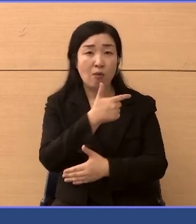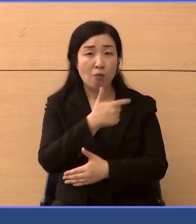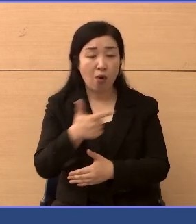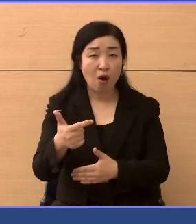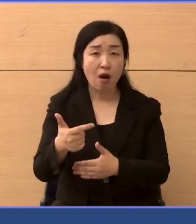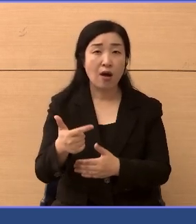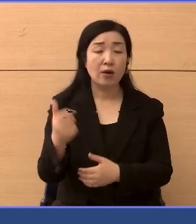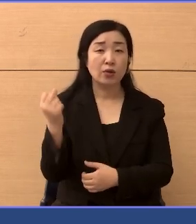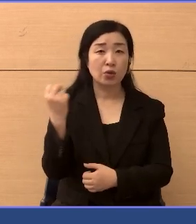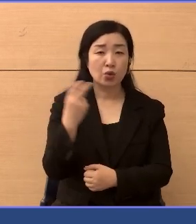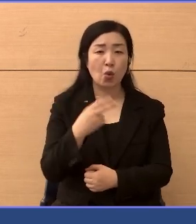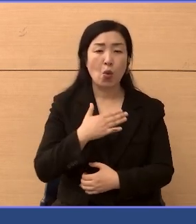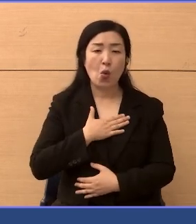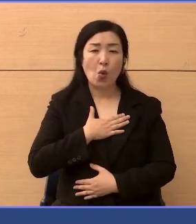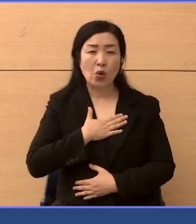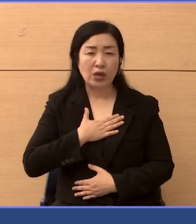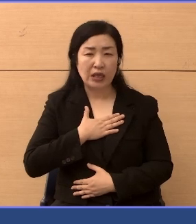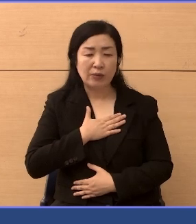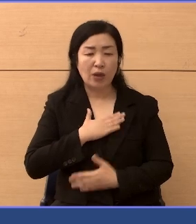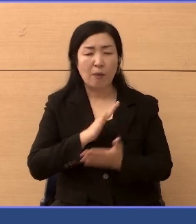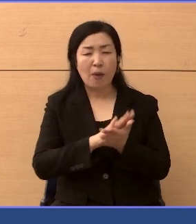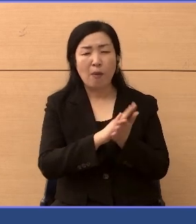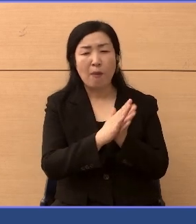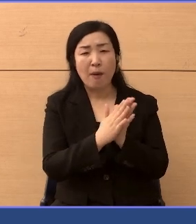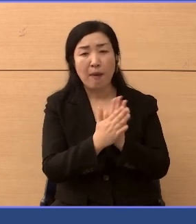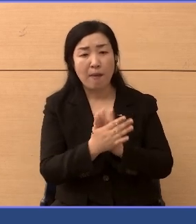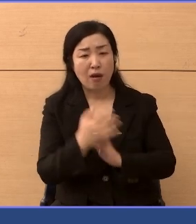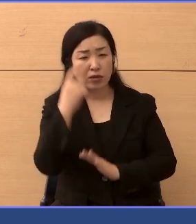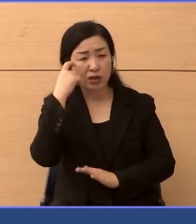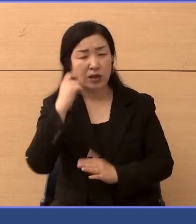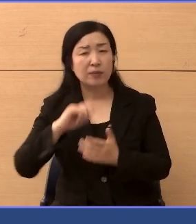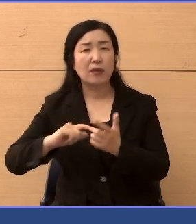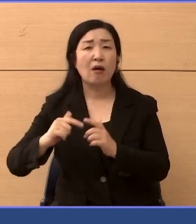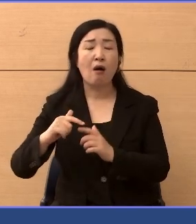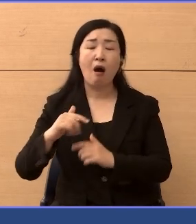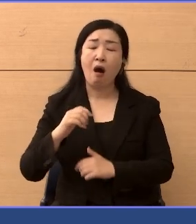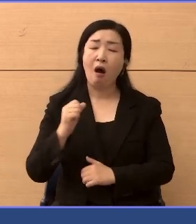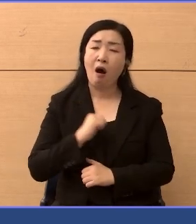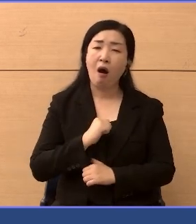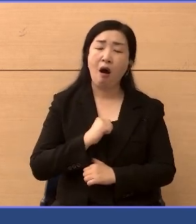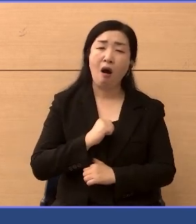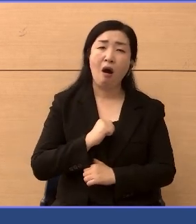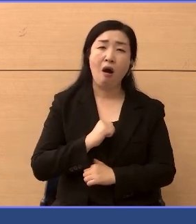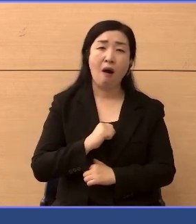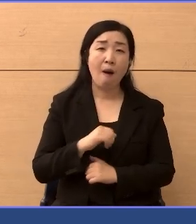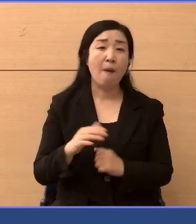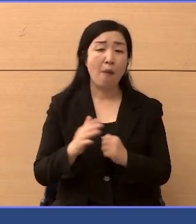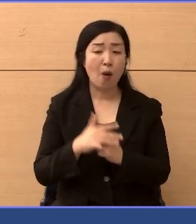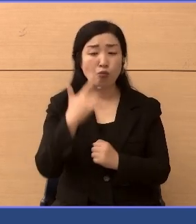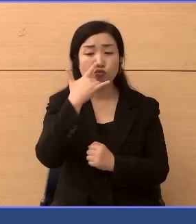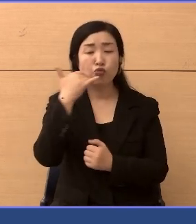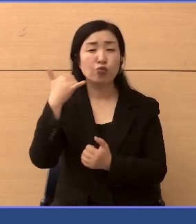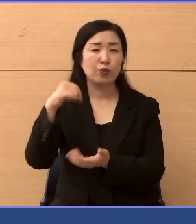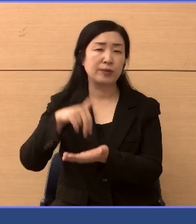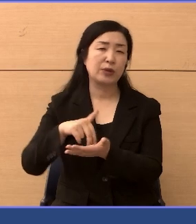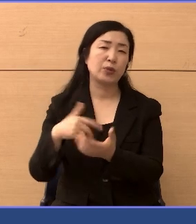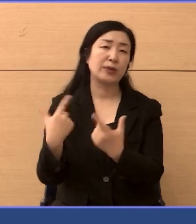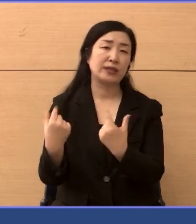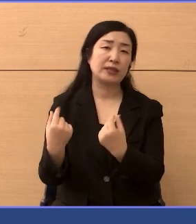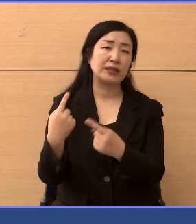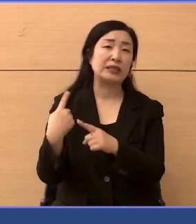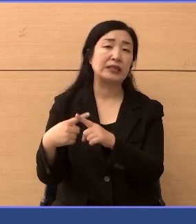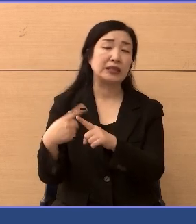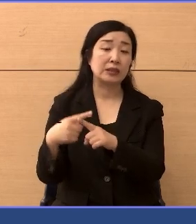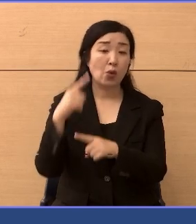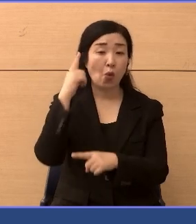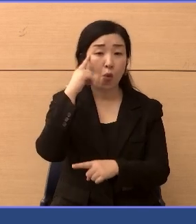이런 And sometimes parents 기분의 can 급격한 face 변화 quite a prolonged 때문에요. battle with the 그러면서 educational 부모님들도 system in 마찬가지로 terms of trying to